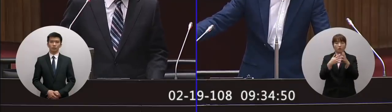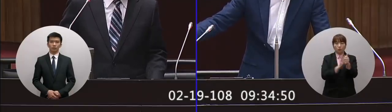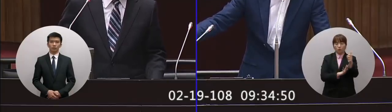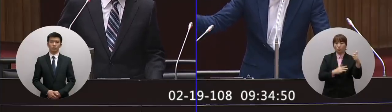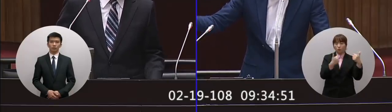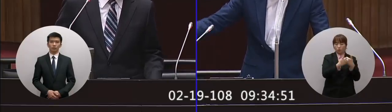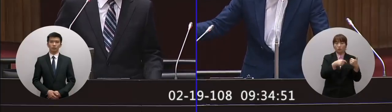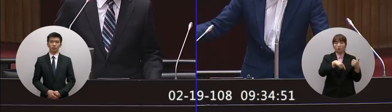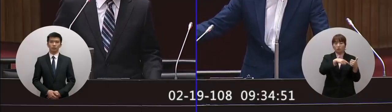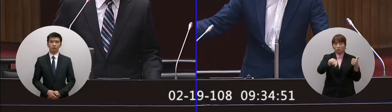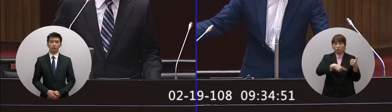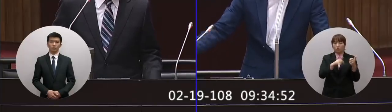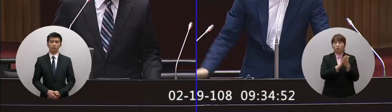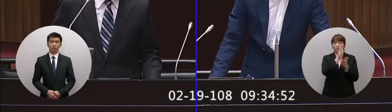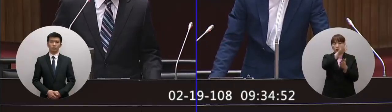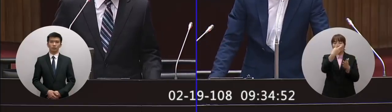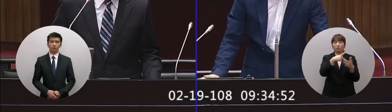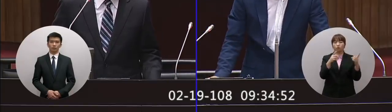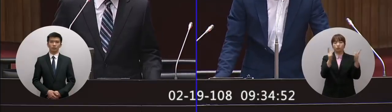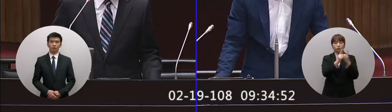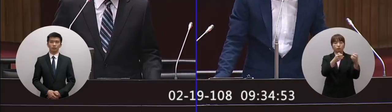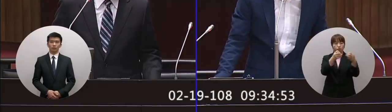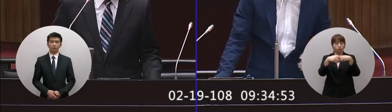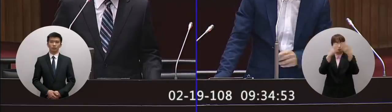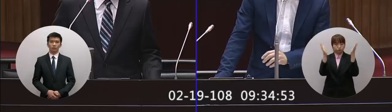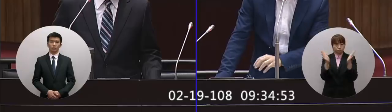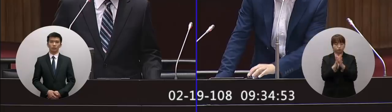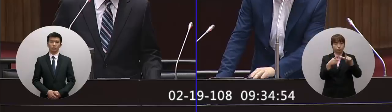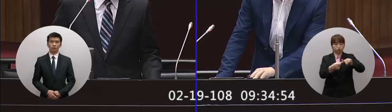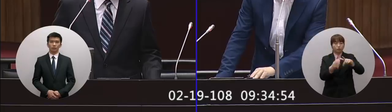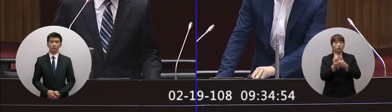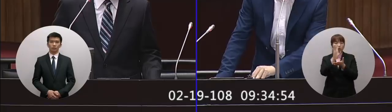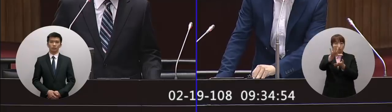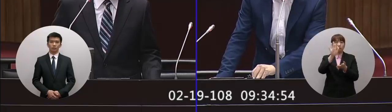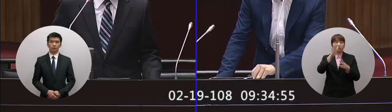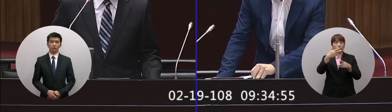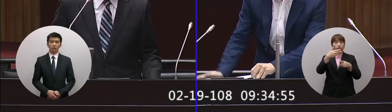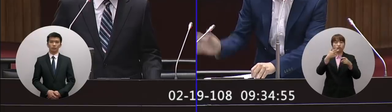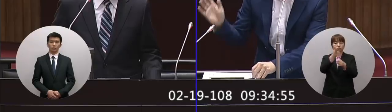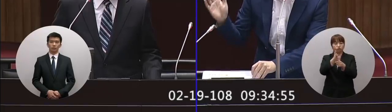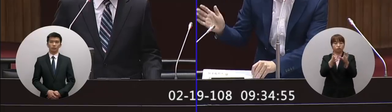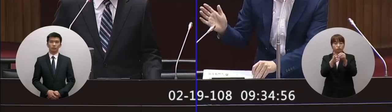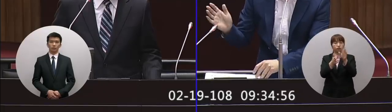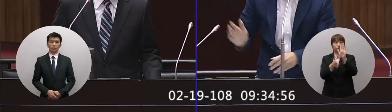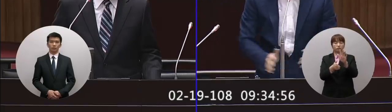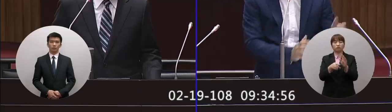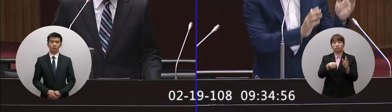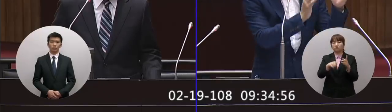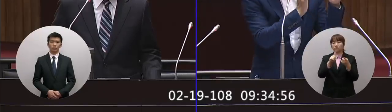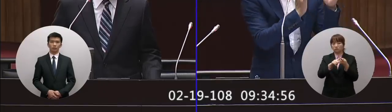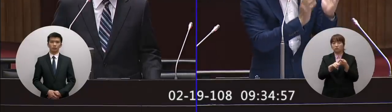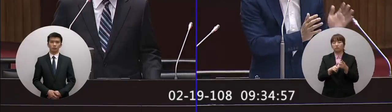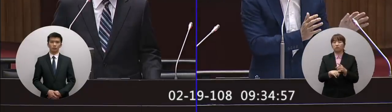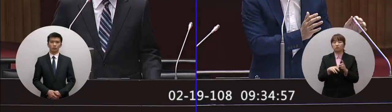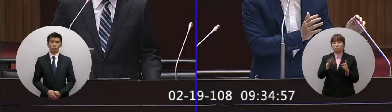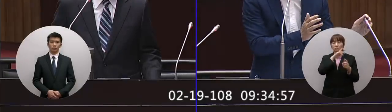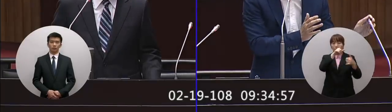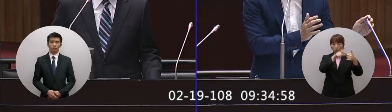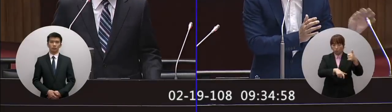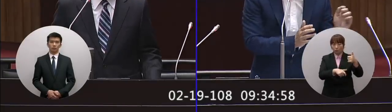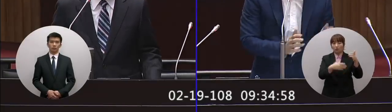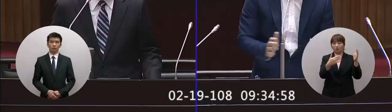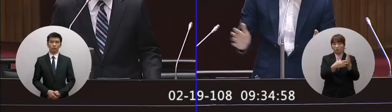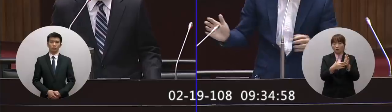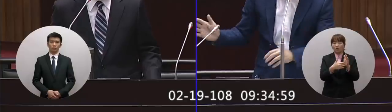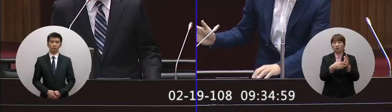会，甚至委员会之后的协商，其实都是开放直播的。所以我认为说这个方向是对，只是除了个人之